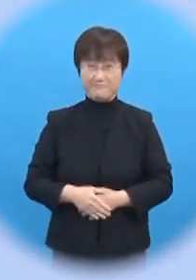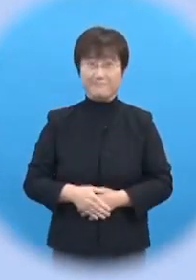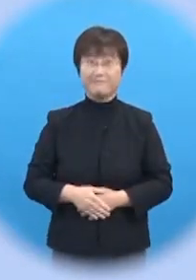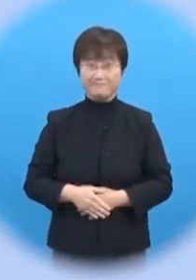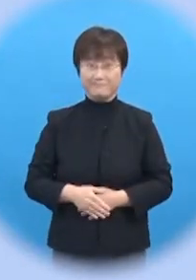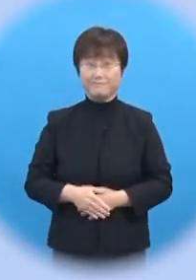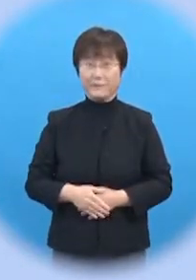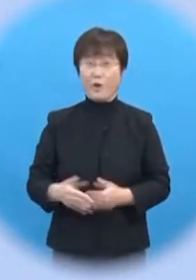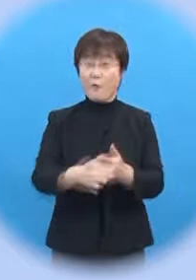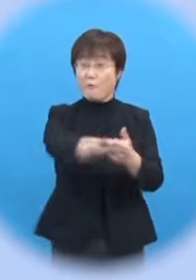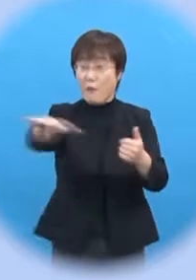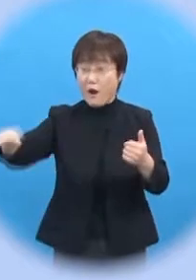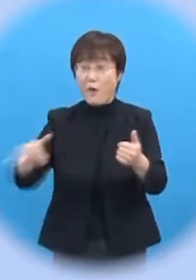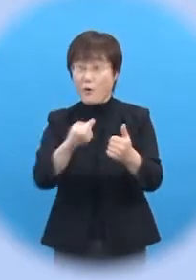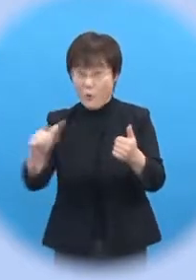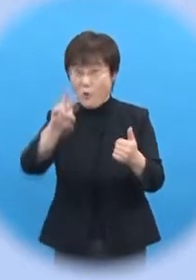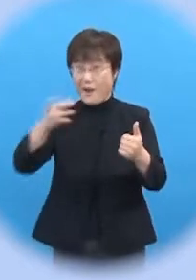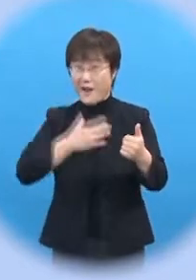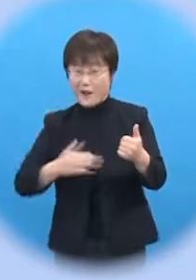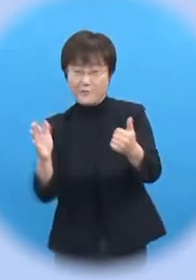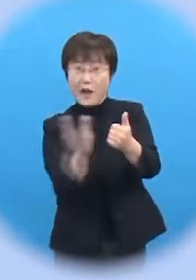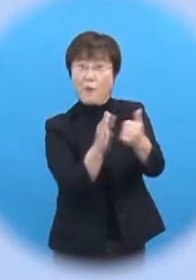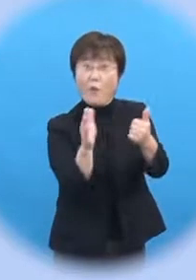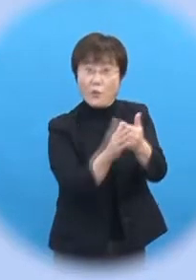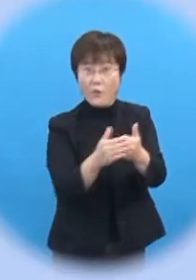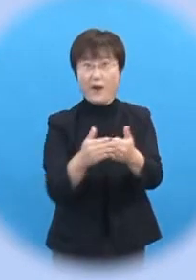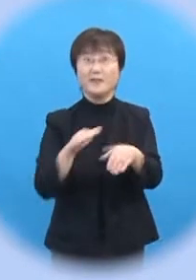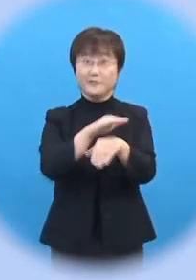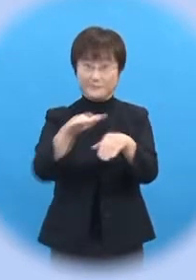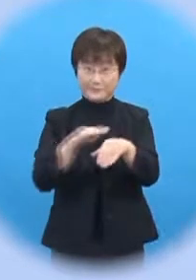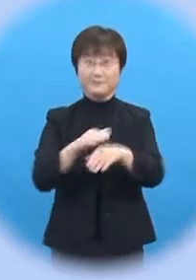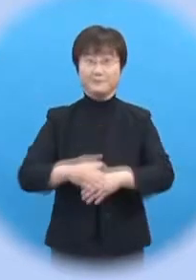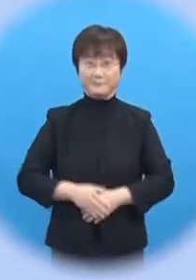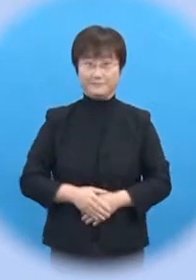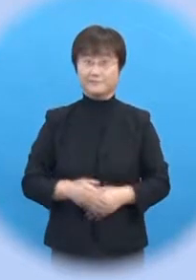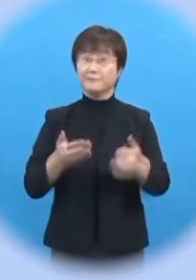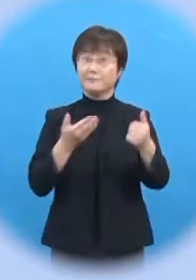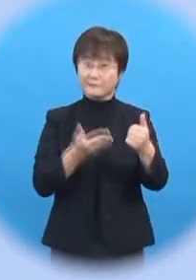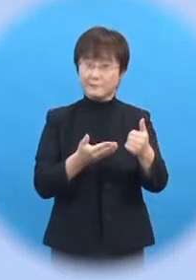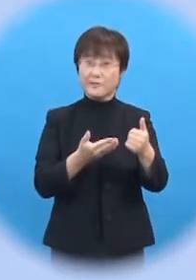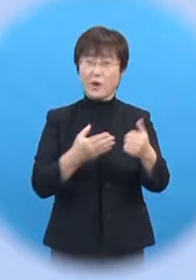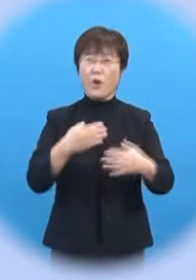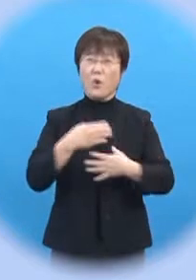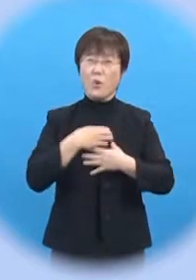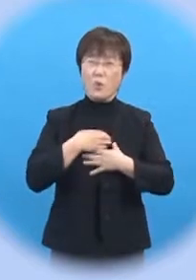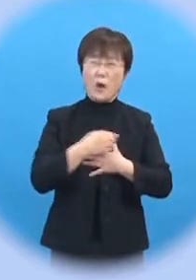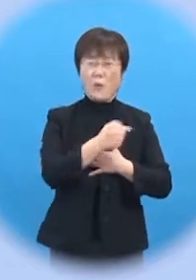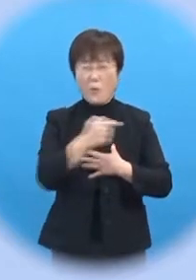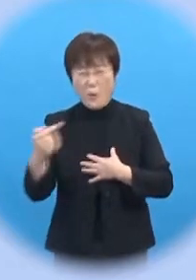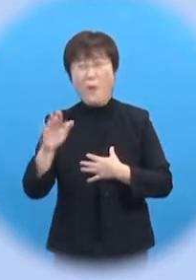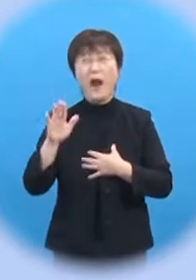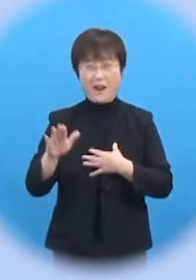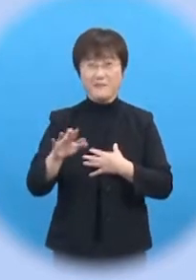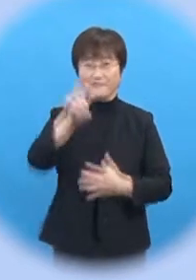には周囲の人の理解とサポートが必要。まずは認知症の方が大きな不安を抱えていることを